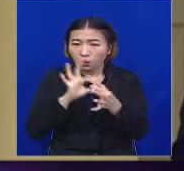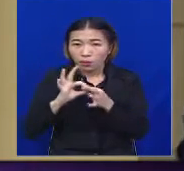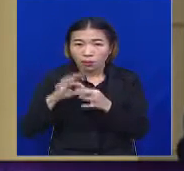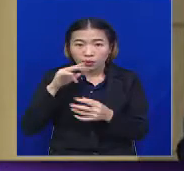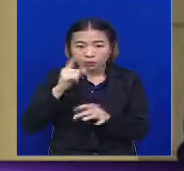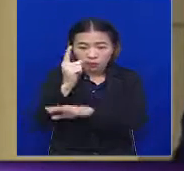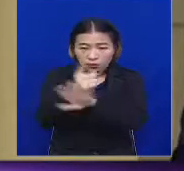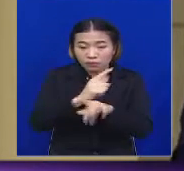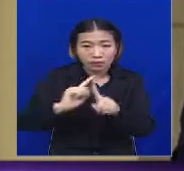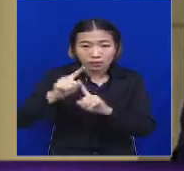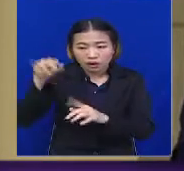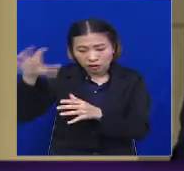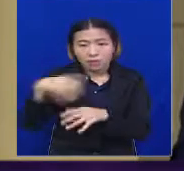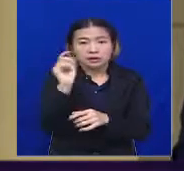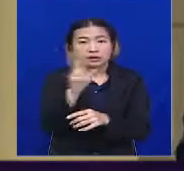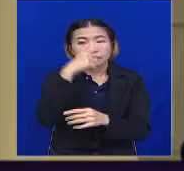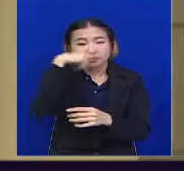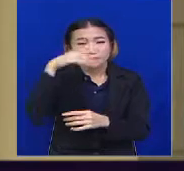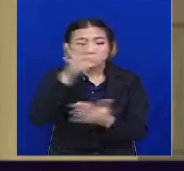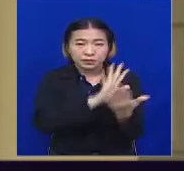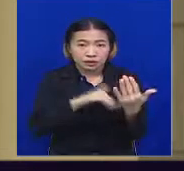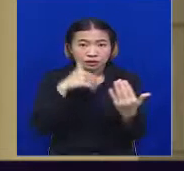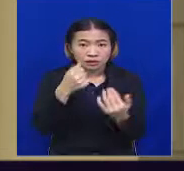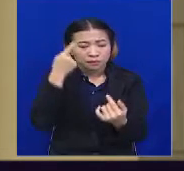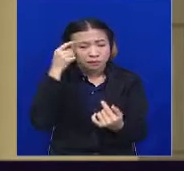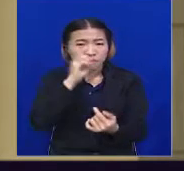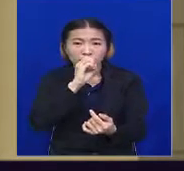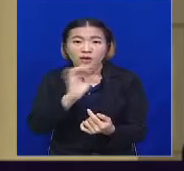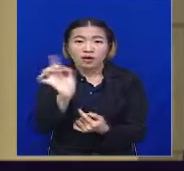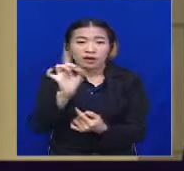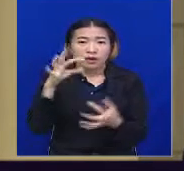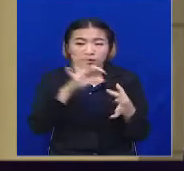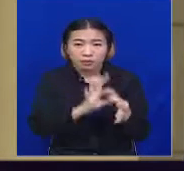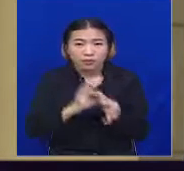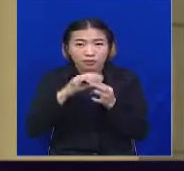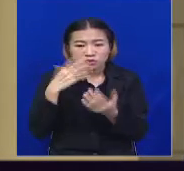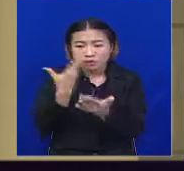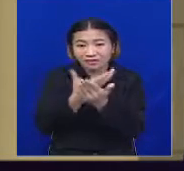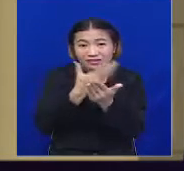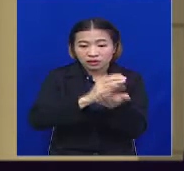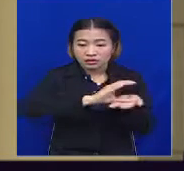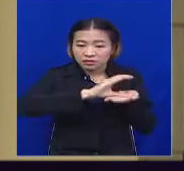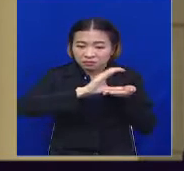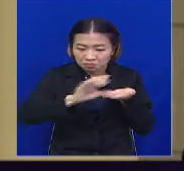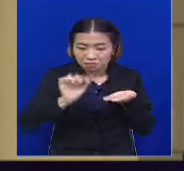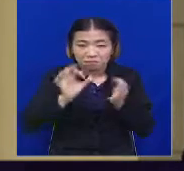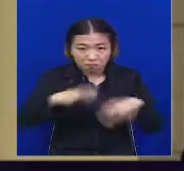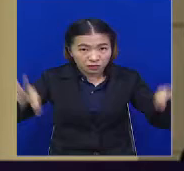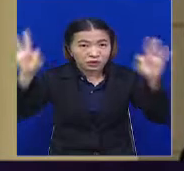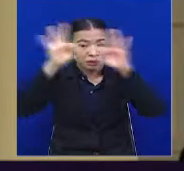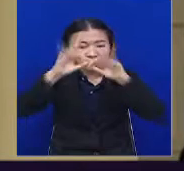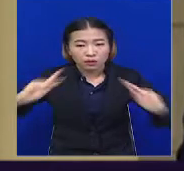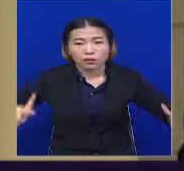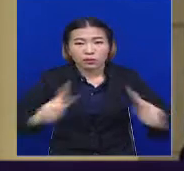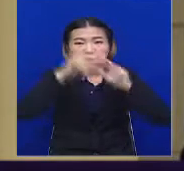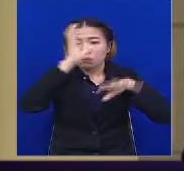ช้ในประเทศไทยได้พลเอกประวิตรวงษ์สุวรรณยืนยันเรื่องการงบของงบประมาณมีความสำคัญในทุกกระทรวงโด